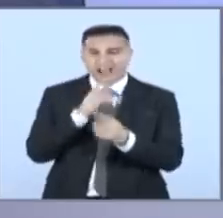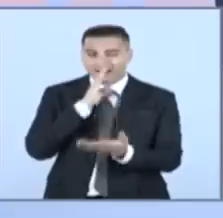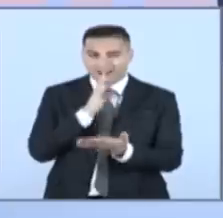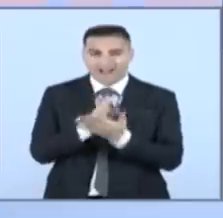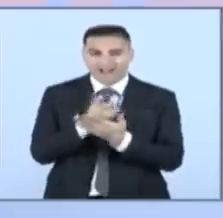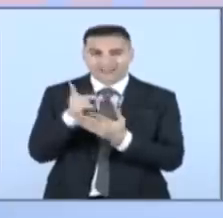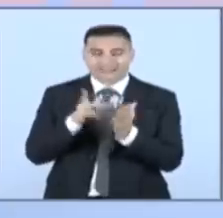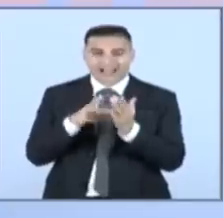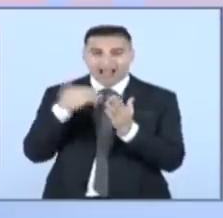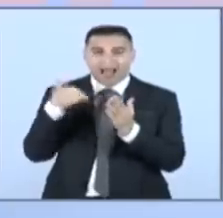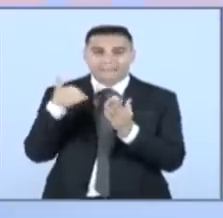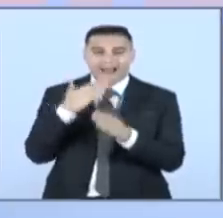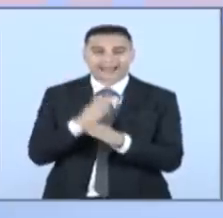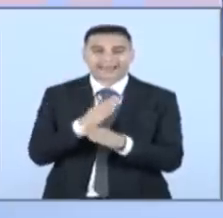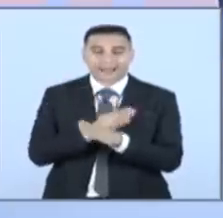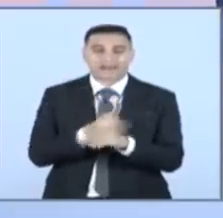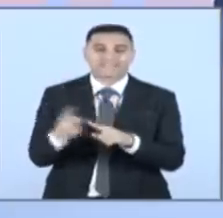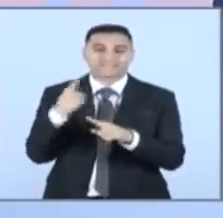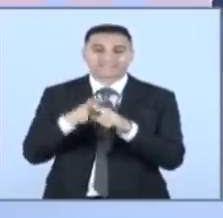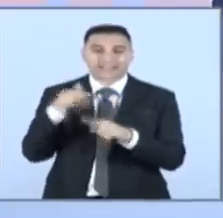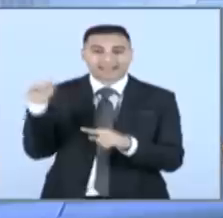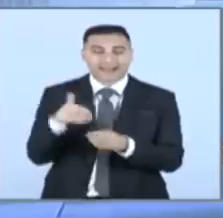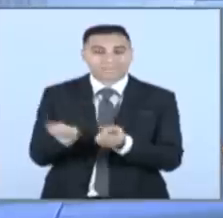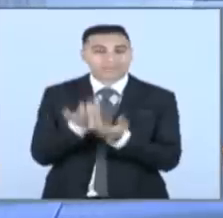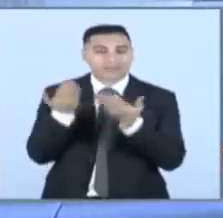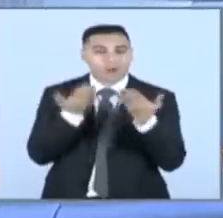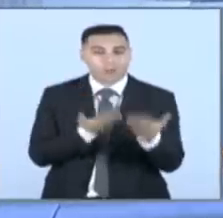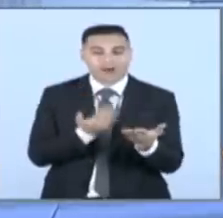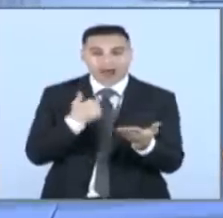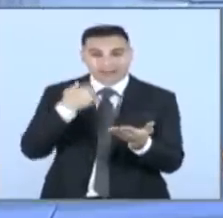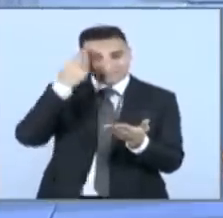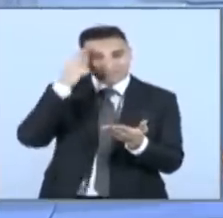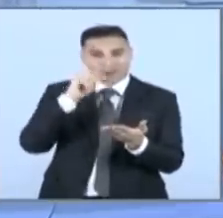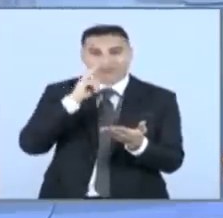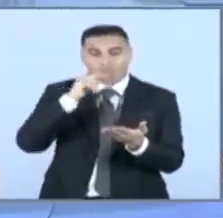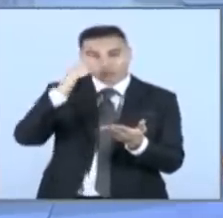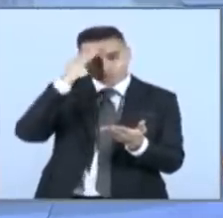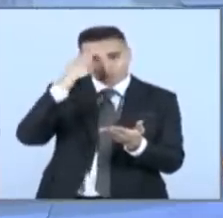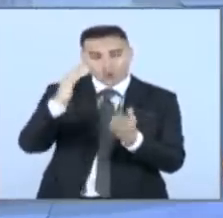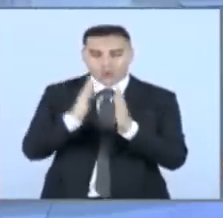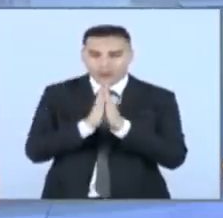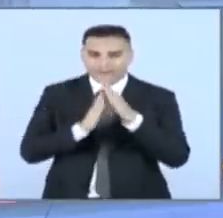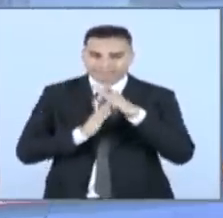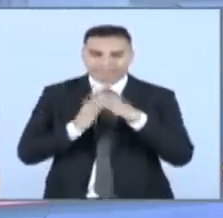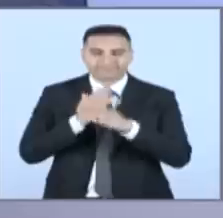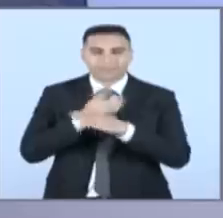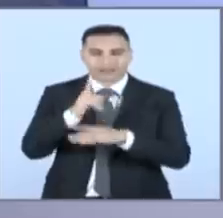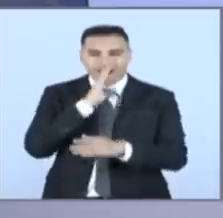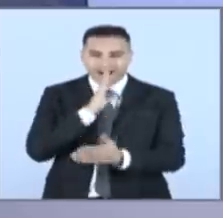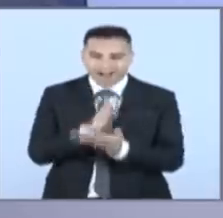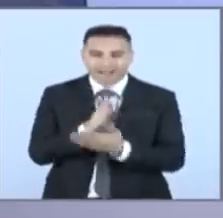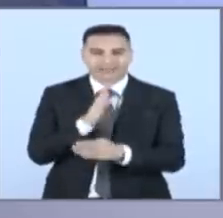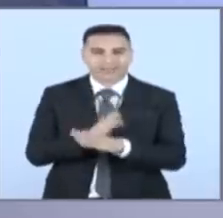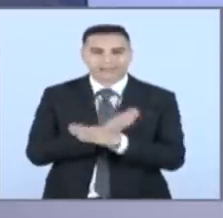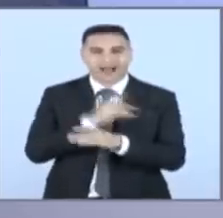لسه قايمة من عملية وبتيجي، يعني مش عارفين نشكرك إزاي وأسفين والله. لا والله يعني